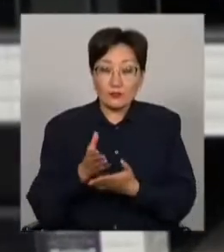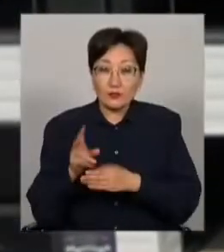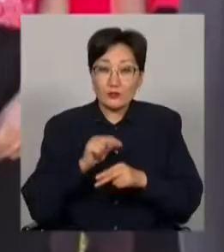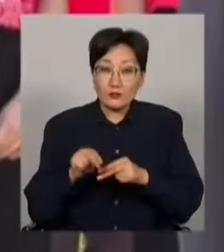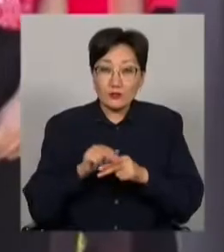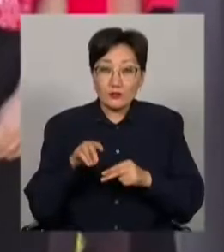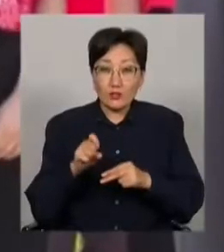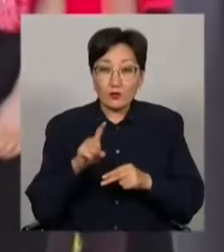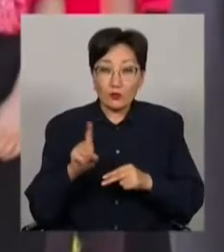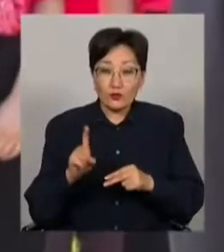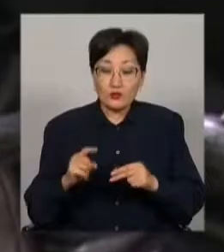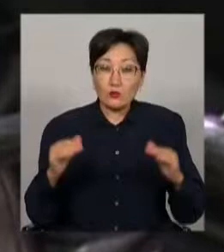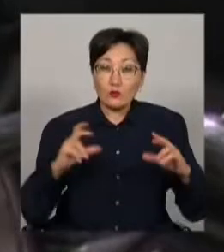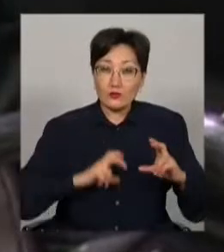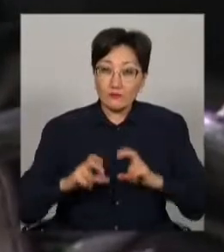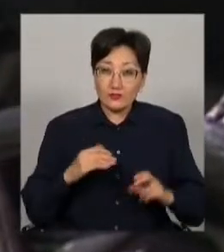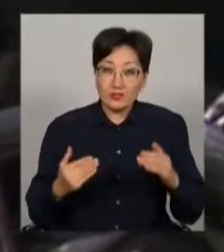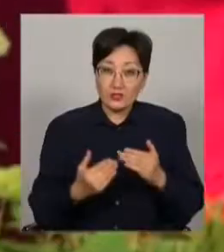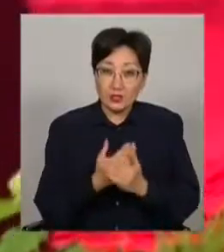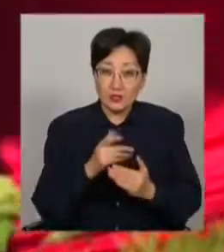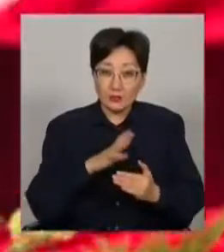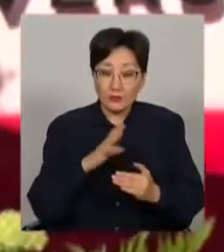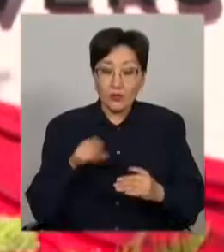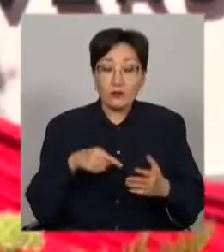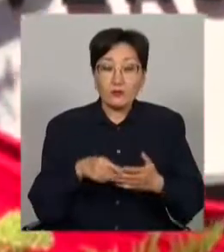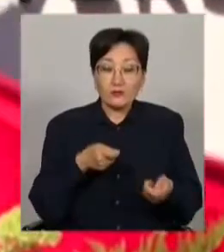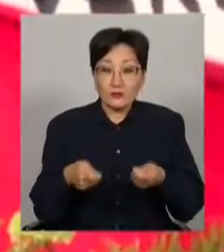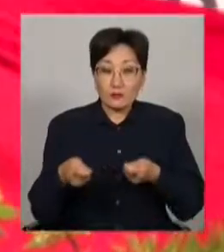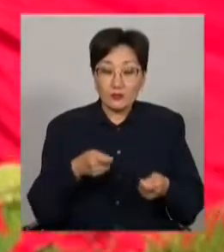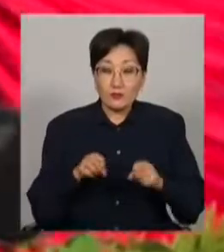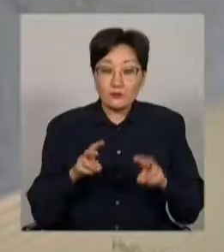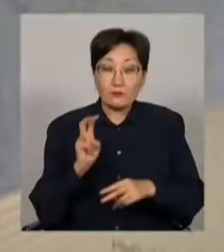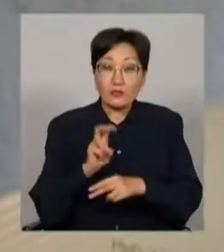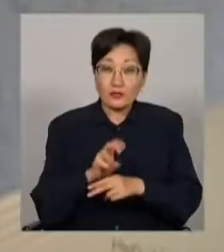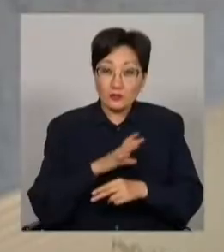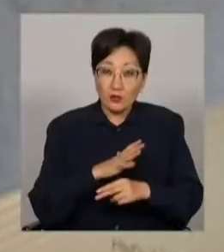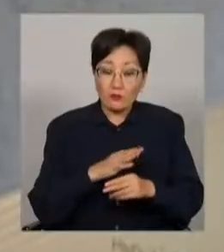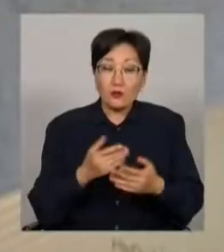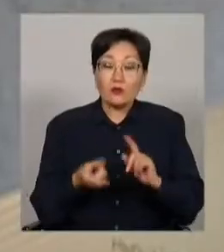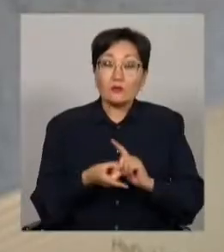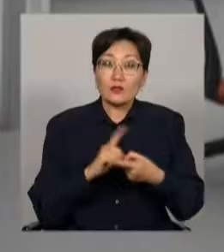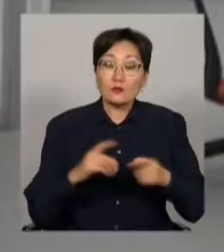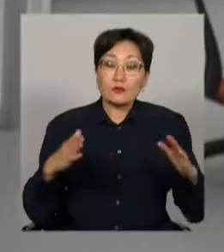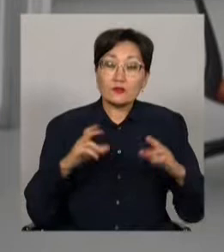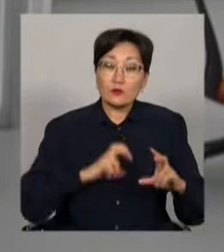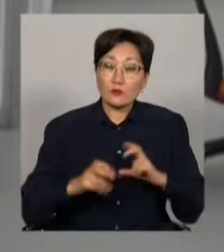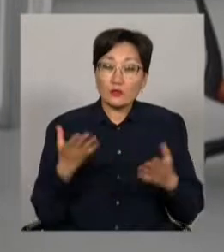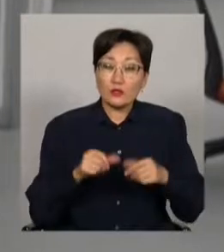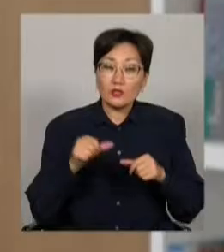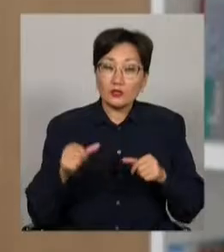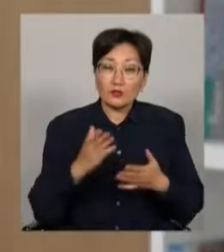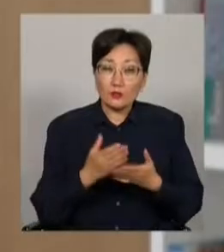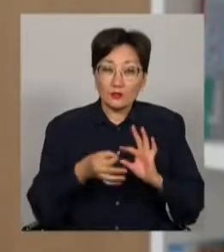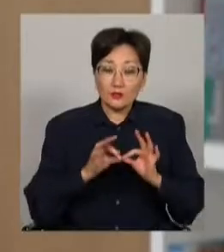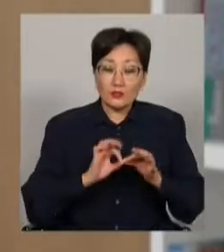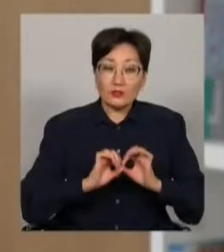Нархоз университеті жаңарды. Салтанатты ашылу рәсіміне қала әкімі Ерболат Досаев арнайы келді. Түрленген білім ордасы несімен ерекшеленеді? Толығырақ